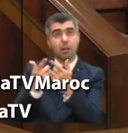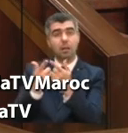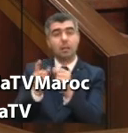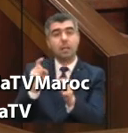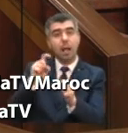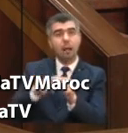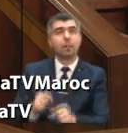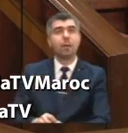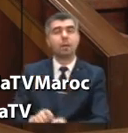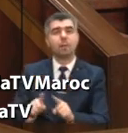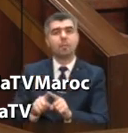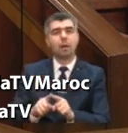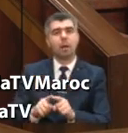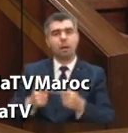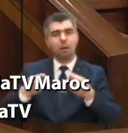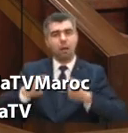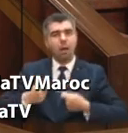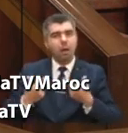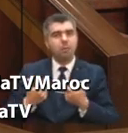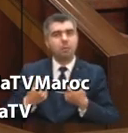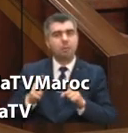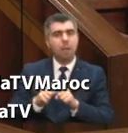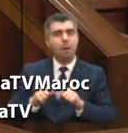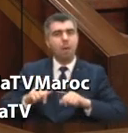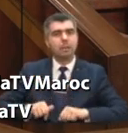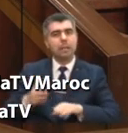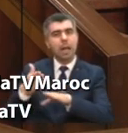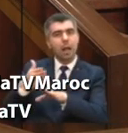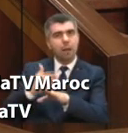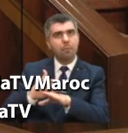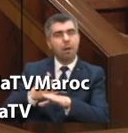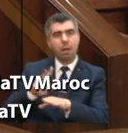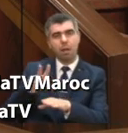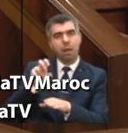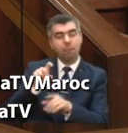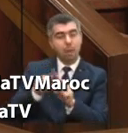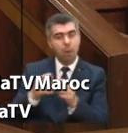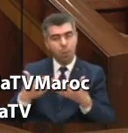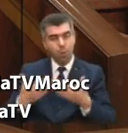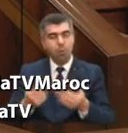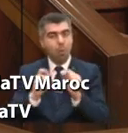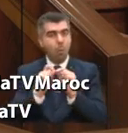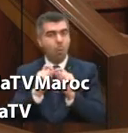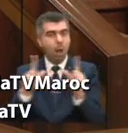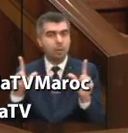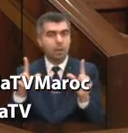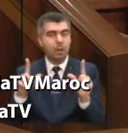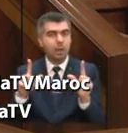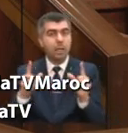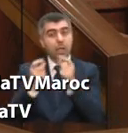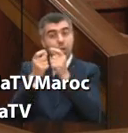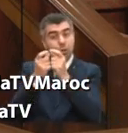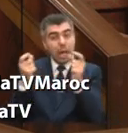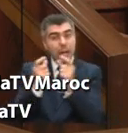اخر تيقول انا كنت رئيس ديال لا سي جي ام وتنعرف شنو التلاعبات اللي تيديروا. هنا اليوم خصنا نكونوا واضحين، يا إما مقاولة